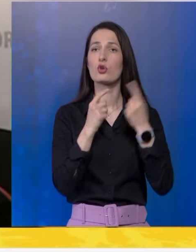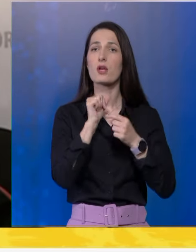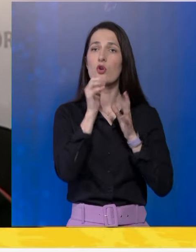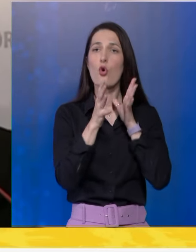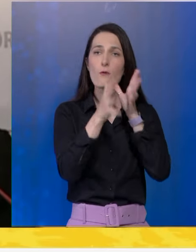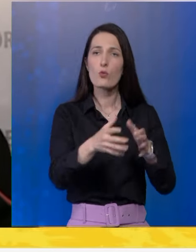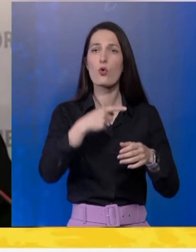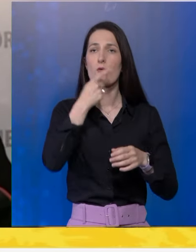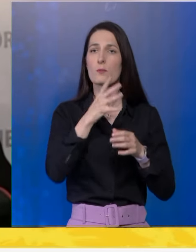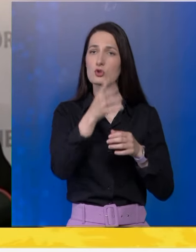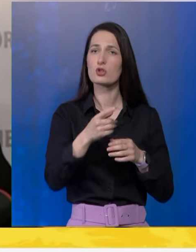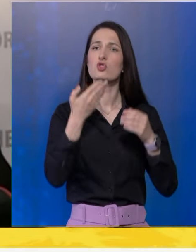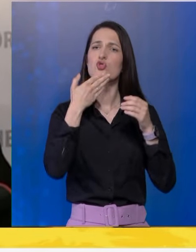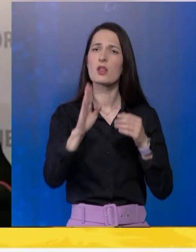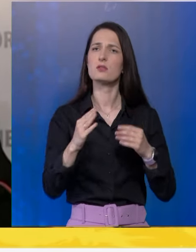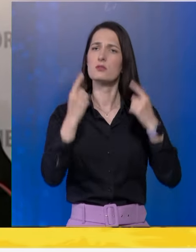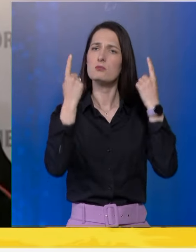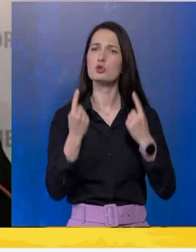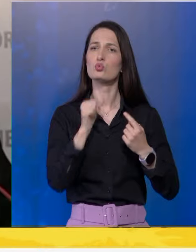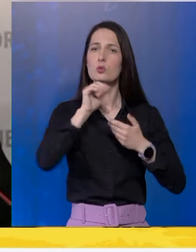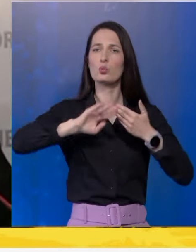prvo šteti imidžu zemlje,